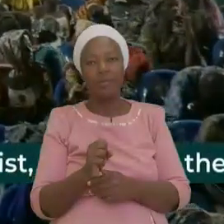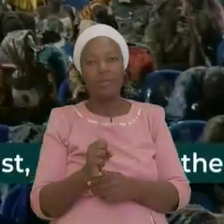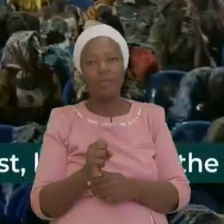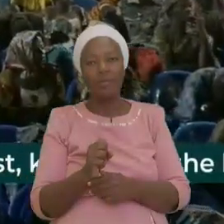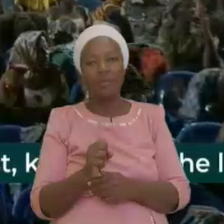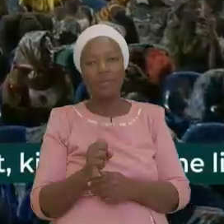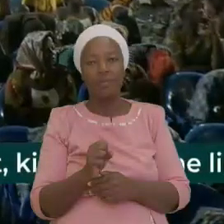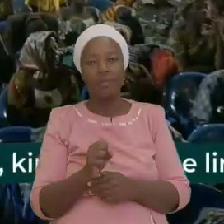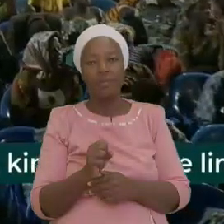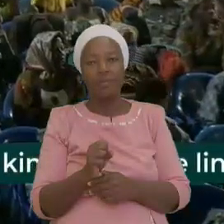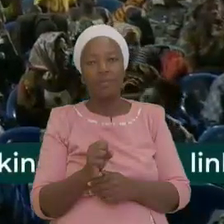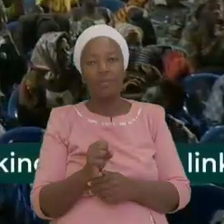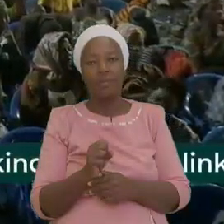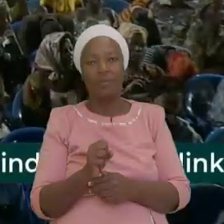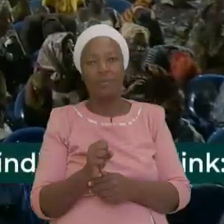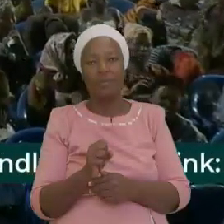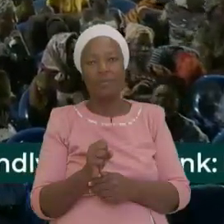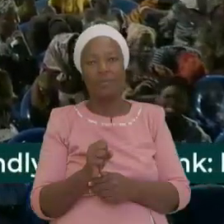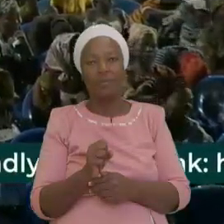rapidement. Nous avons quelques